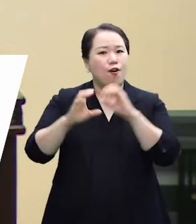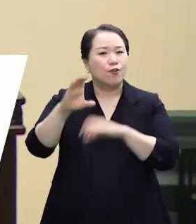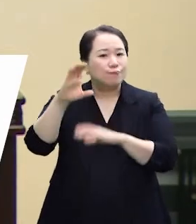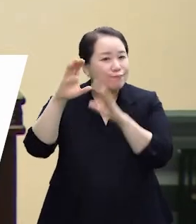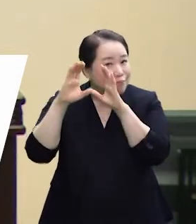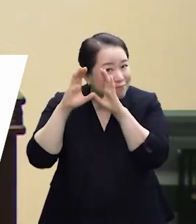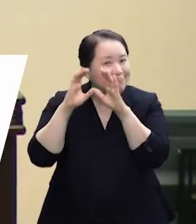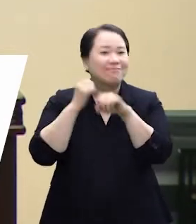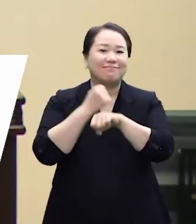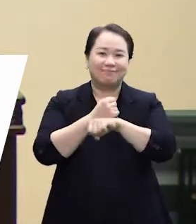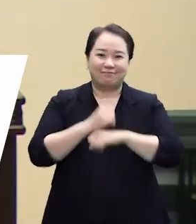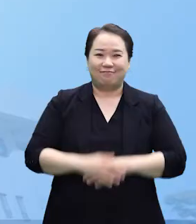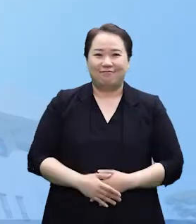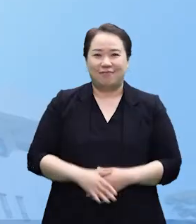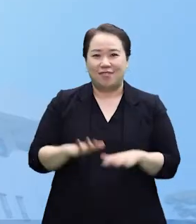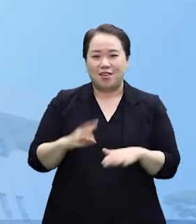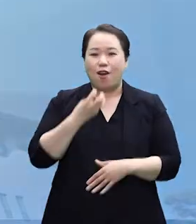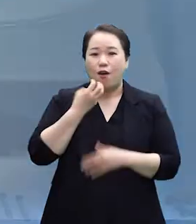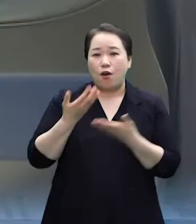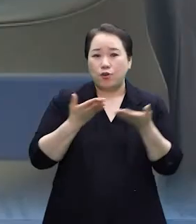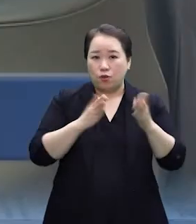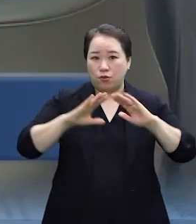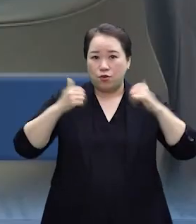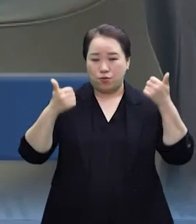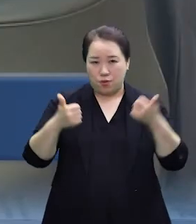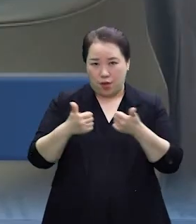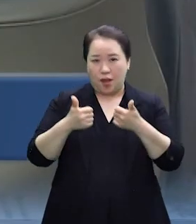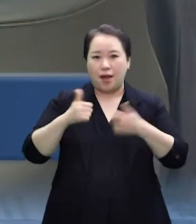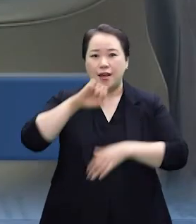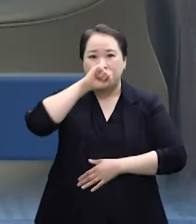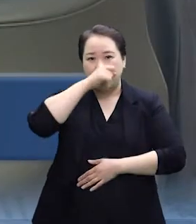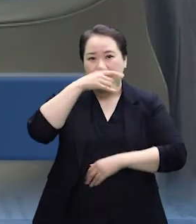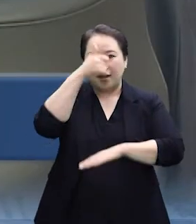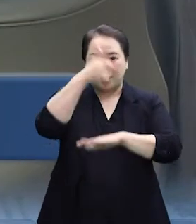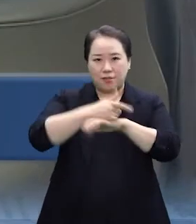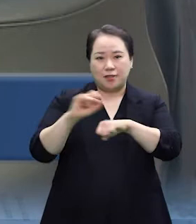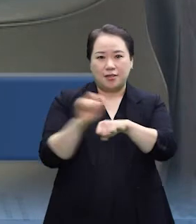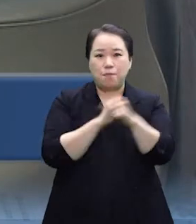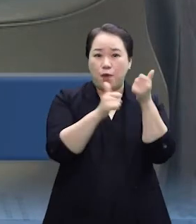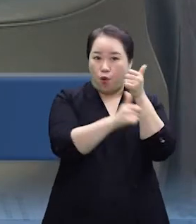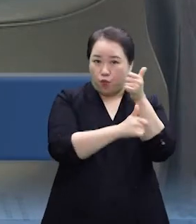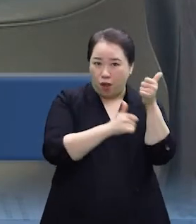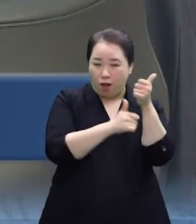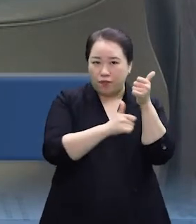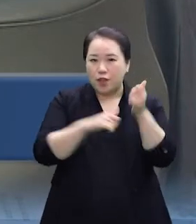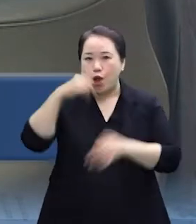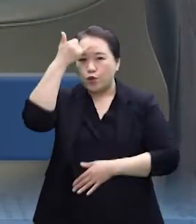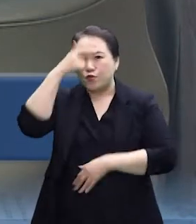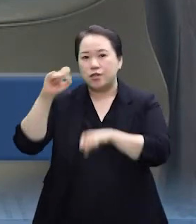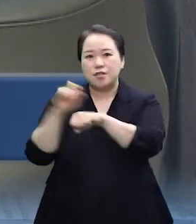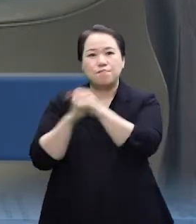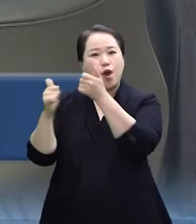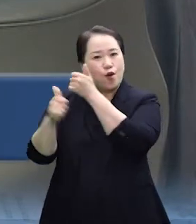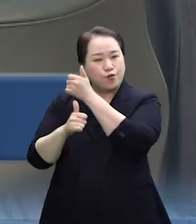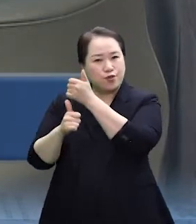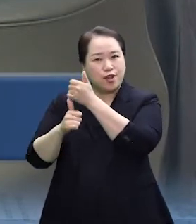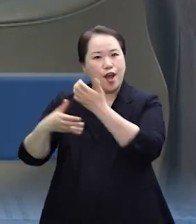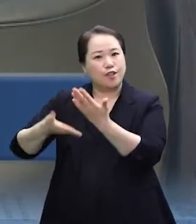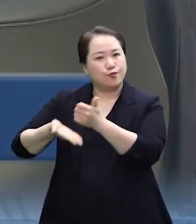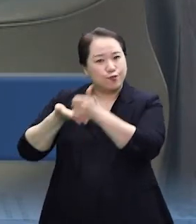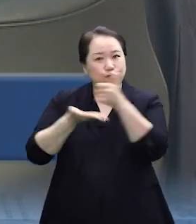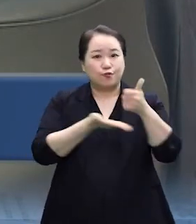귀를 기울이겠습니다. 이어 경기도의회 예산결산특별위원회 위원과 윤리특별위원회 위원